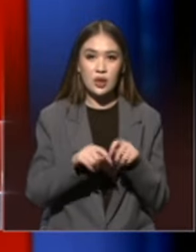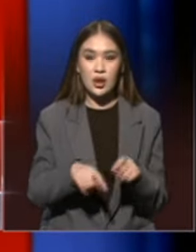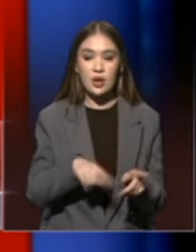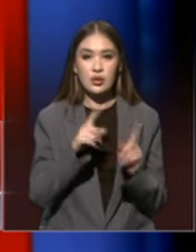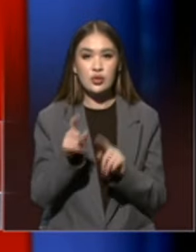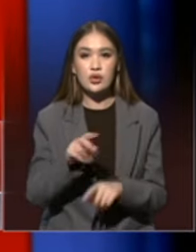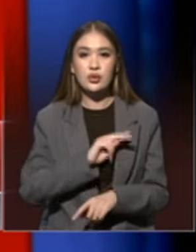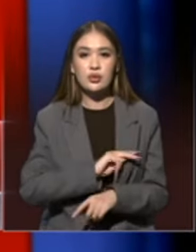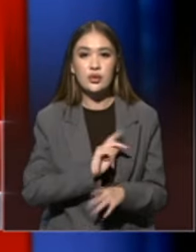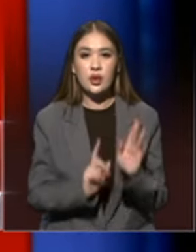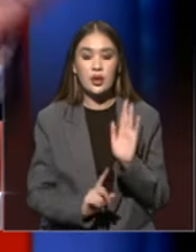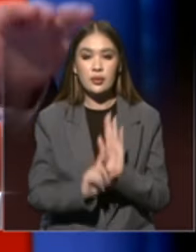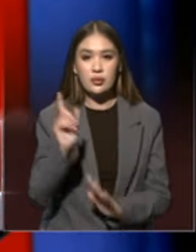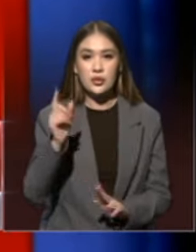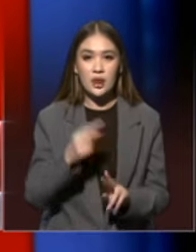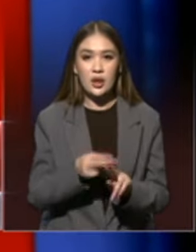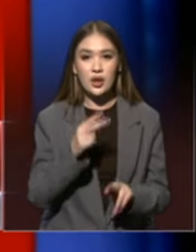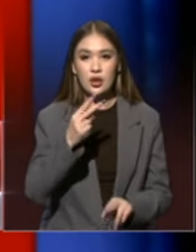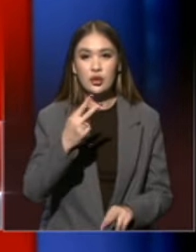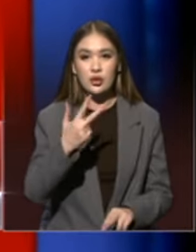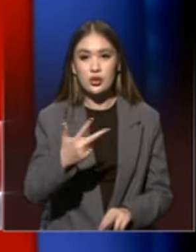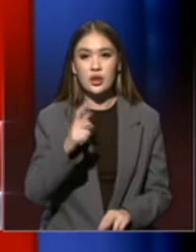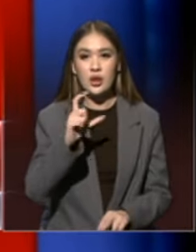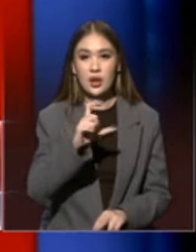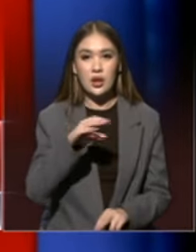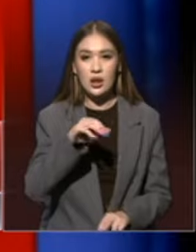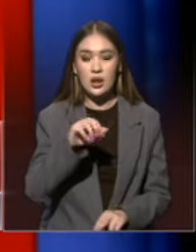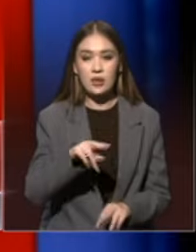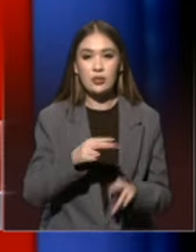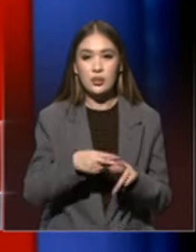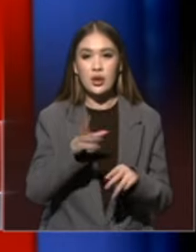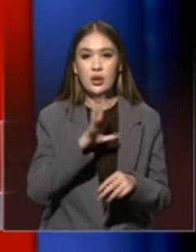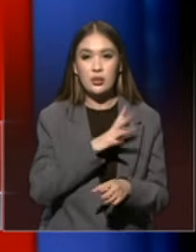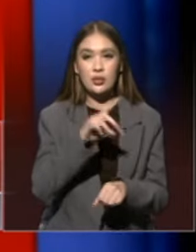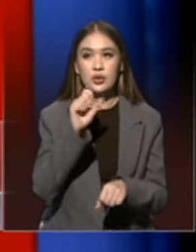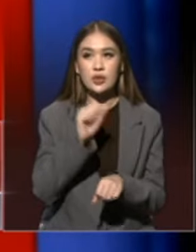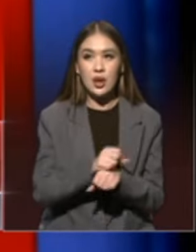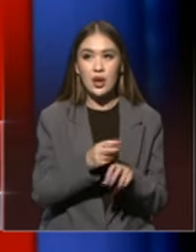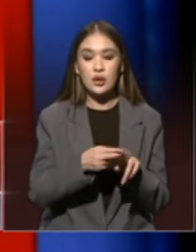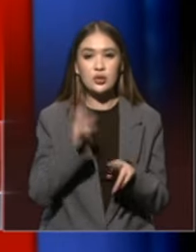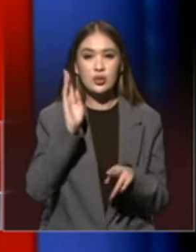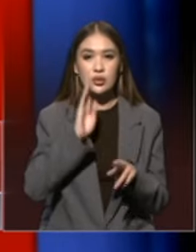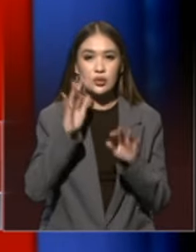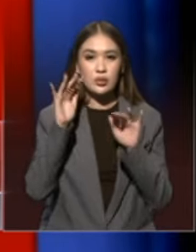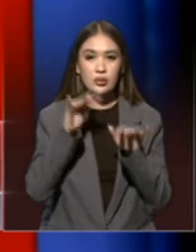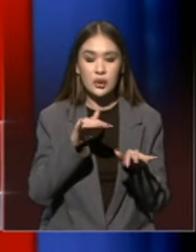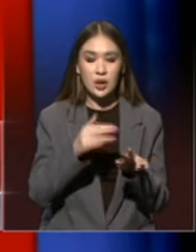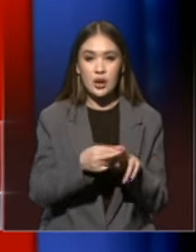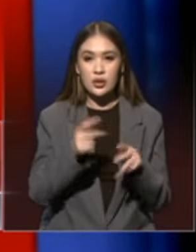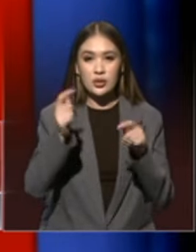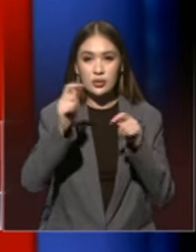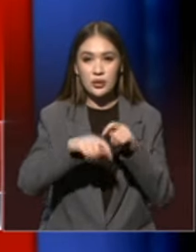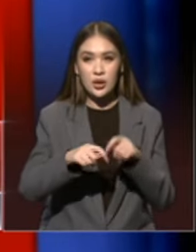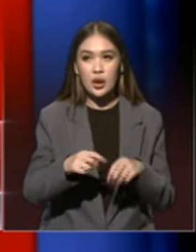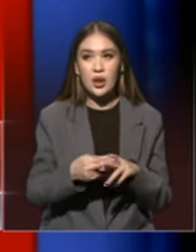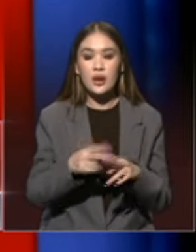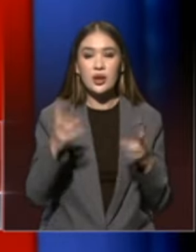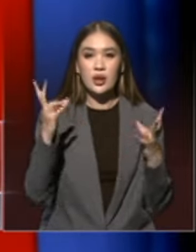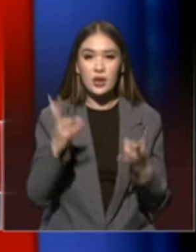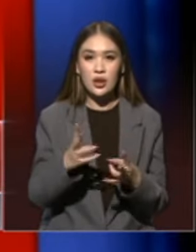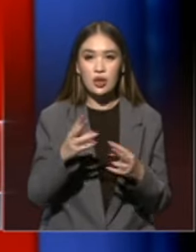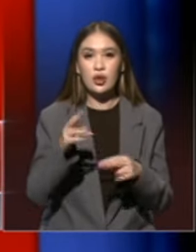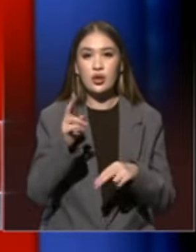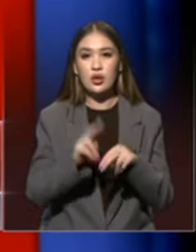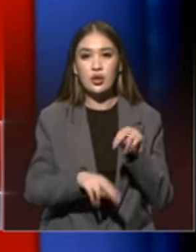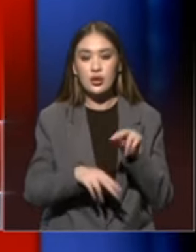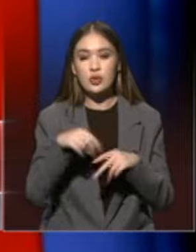бастай бересіздер ма? Бұлар 2-3 этапқа бөліп тастаған. Жаңағы қырда су кеткендерді бағалап өткізіп тастап жатыр. Оған керекті құрылыс материалы